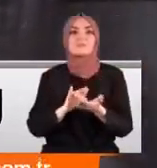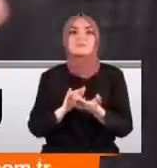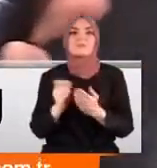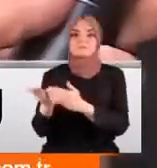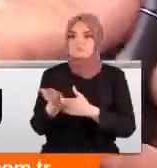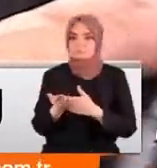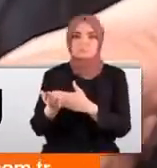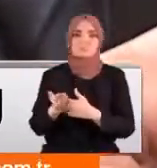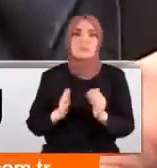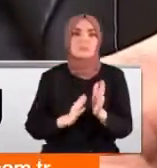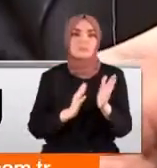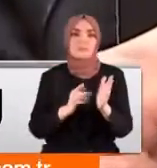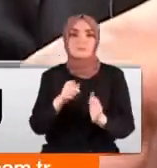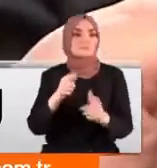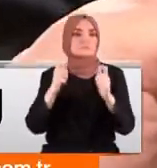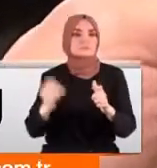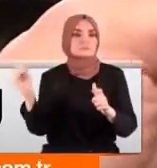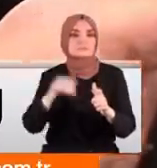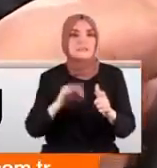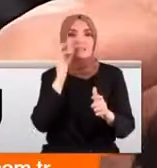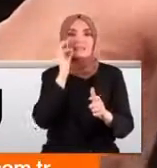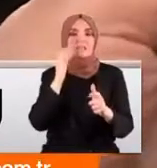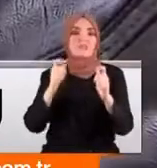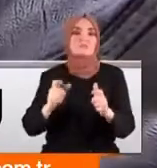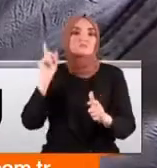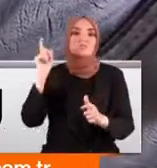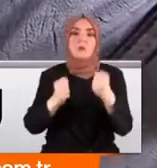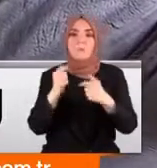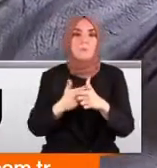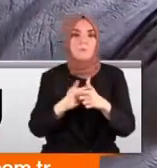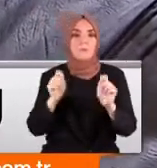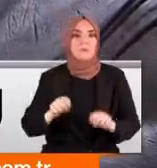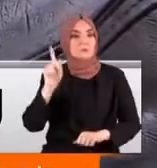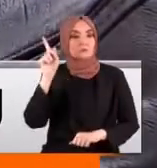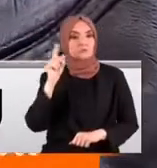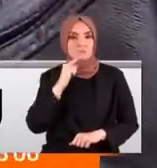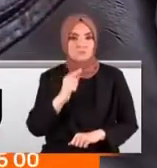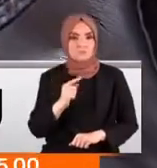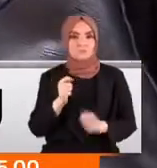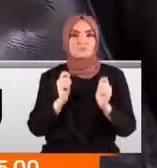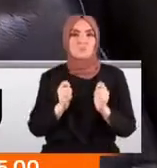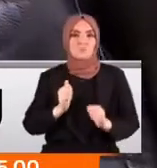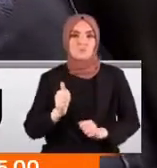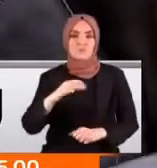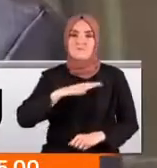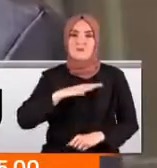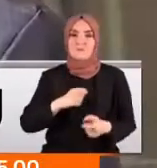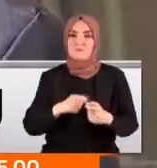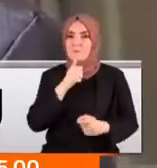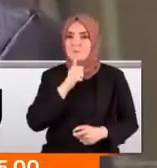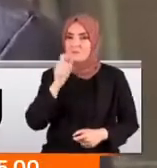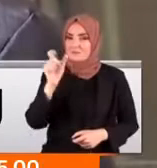son gelen ceza da Giresun'dan. Araç kiralamış yine. Zor günler geçiren Burhan Ustabaş'ın şimdi tek bir isteği var.